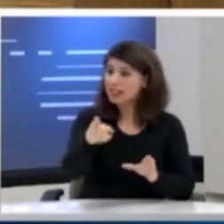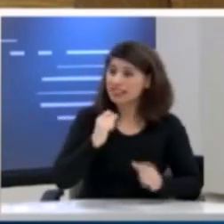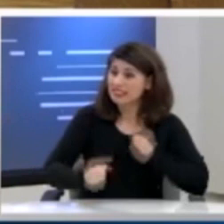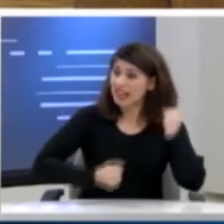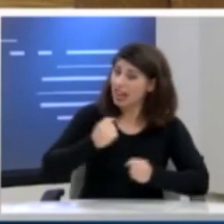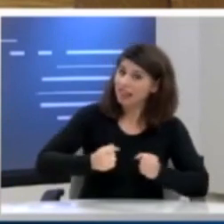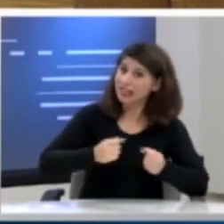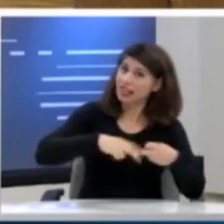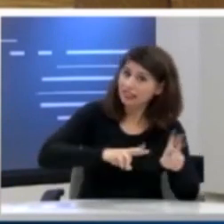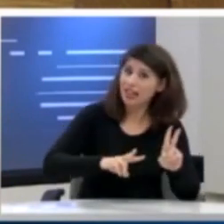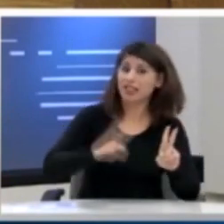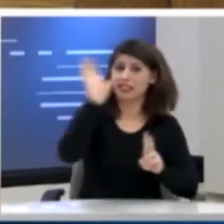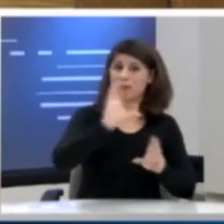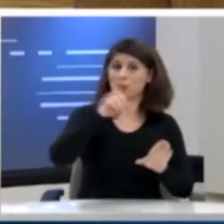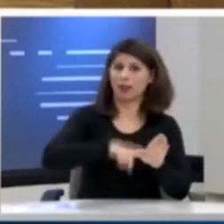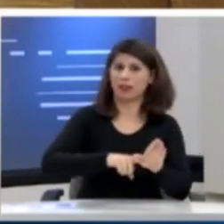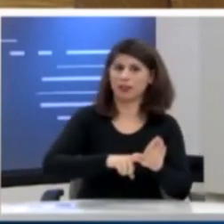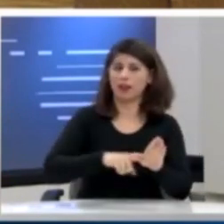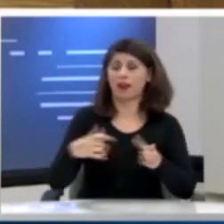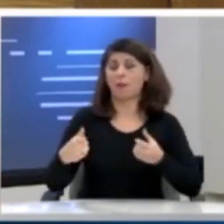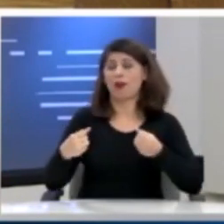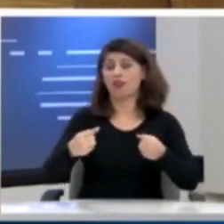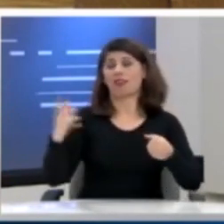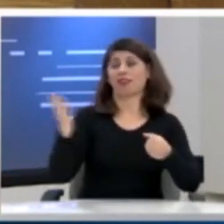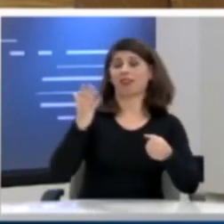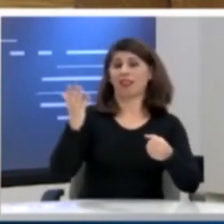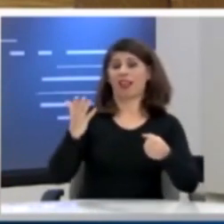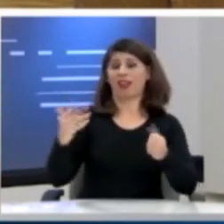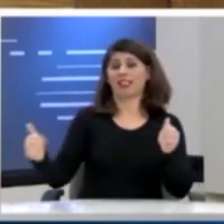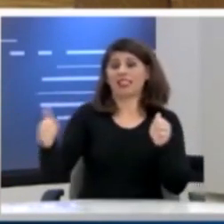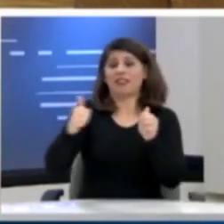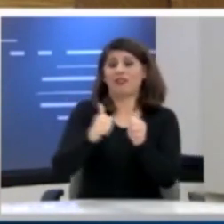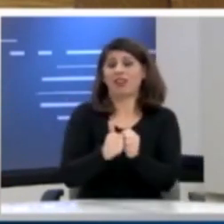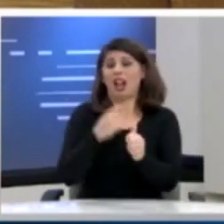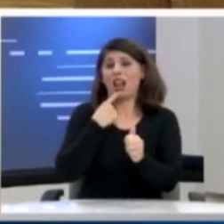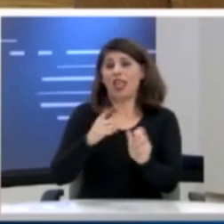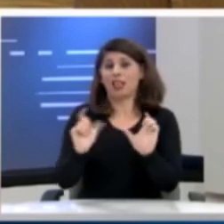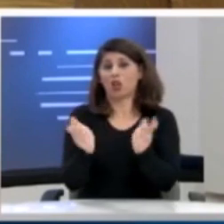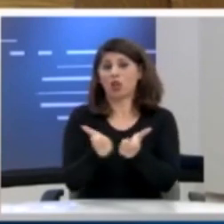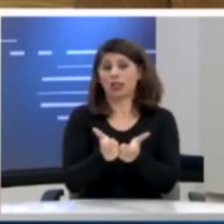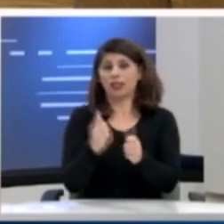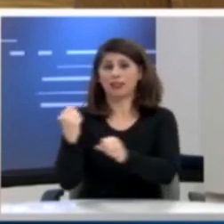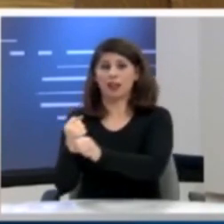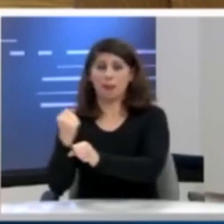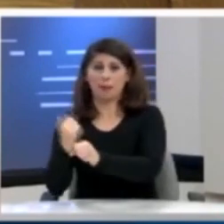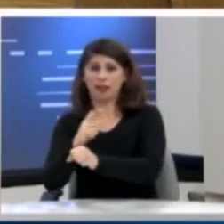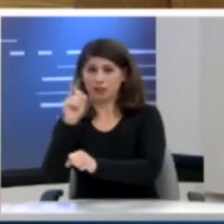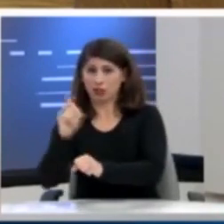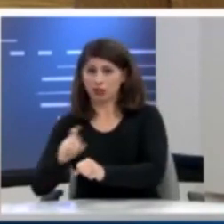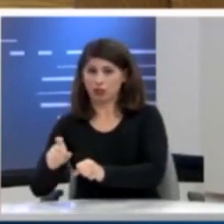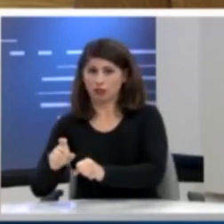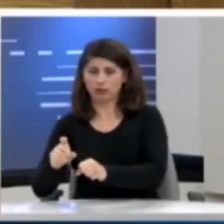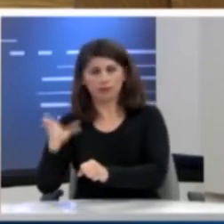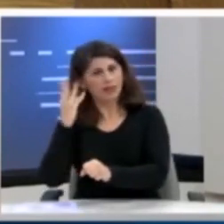υλοποιήσετε, κύριοι του ΣΥΡΙΖΑ, με όχημα τη δήθεν συμφιλίωση, λέει, οικογενειακής και επαγγελματικής